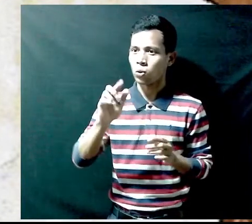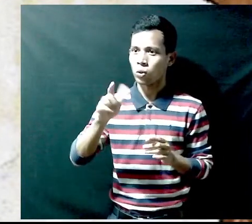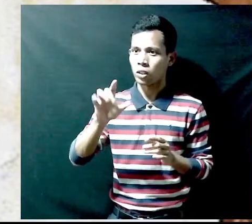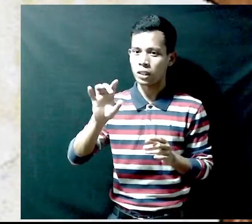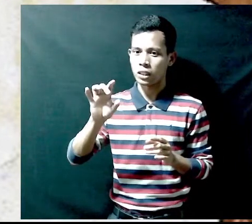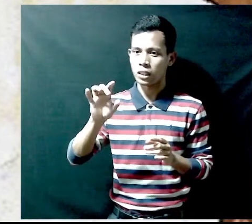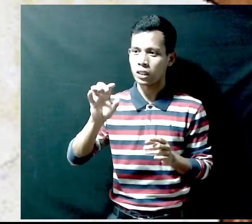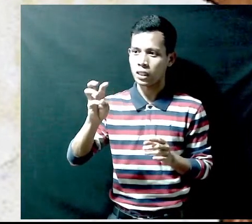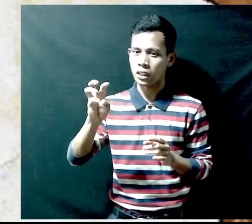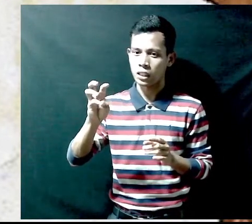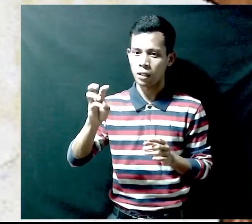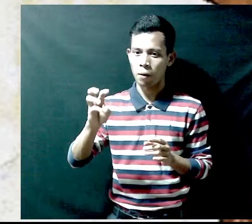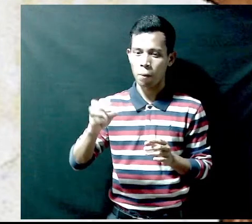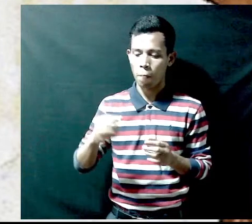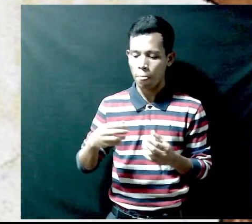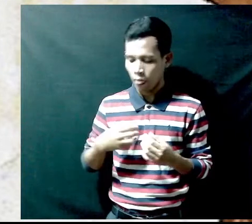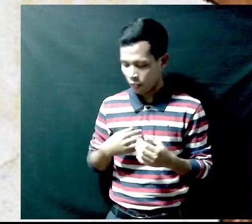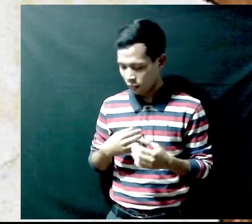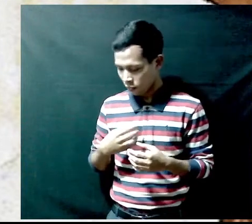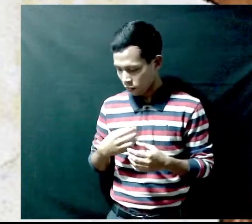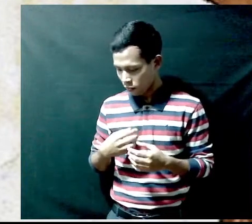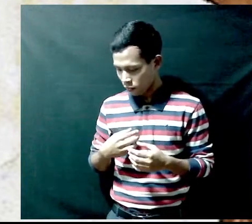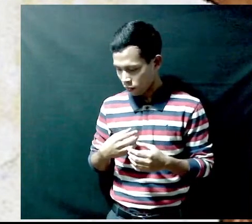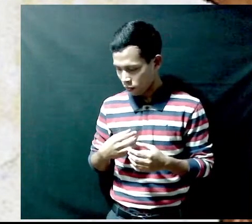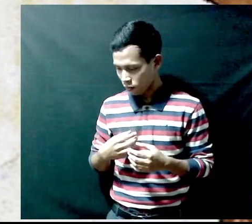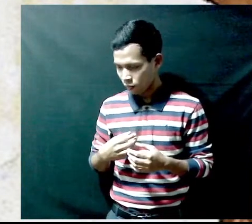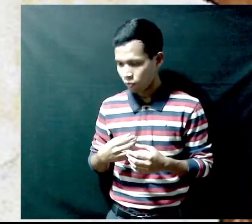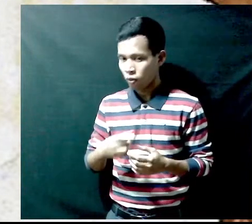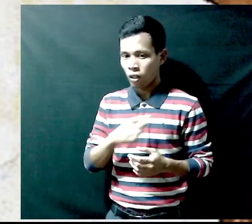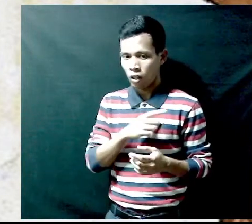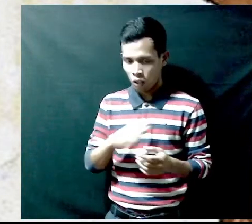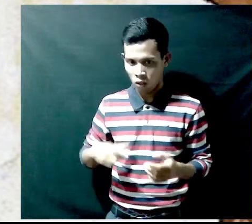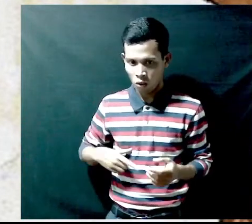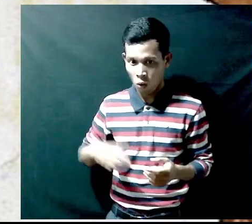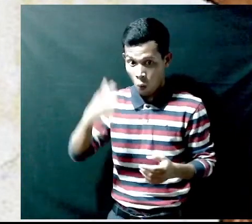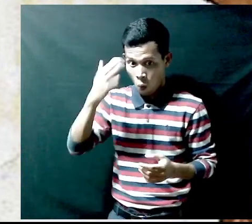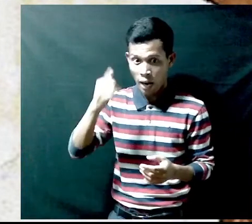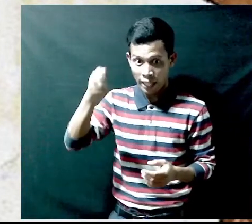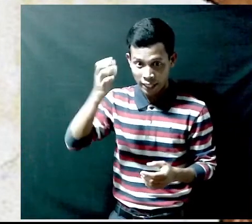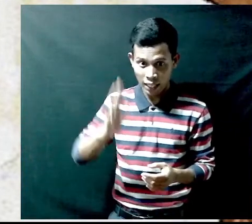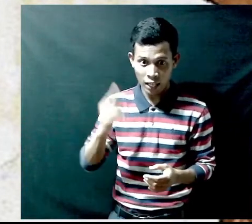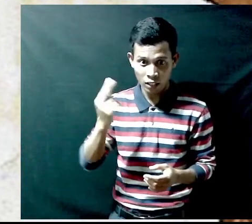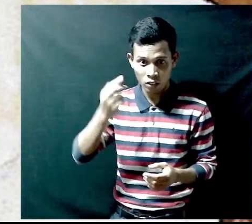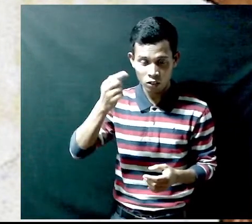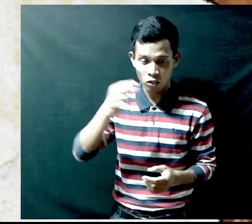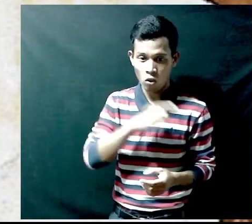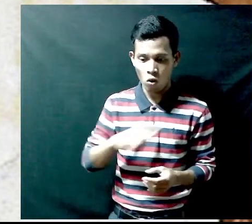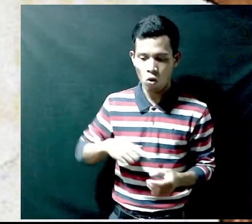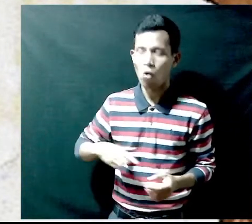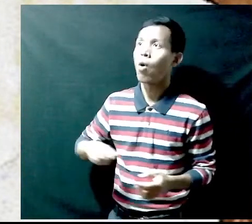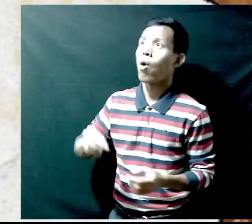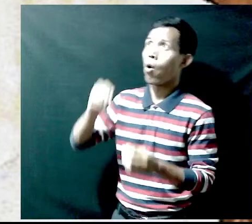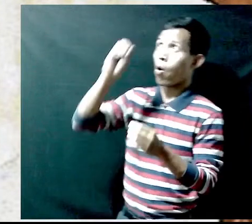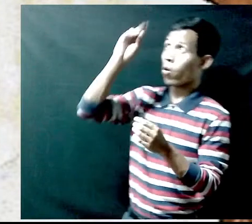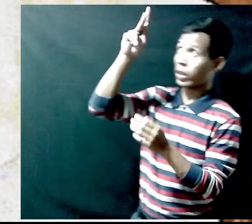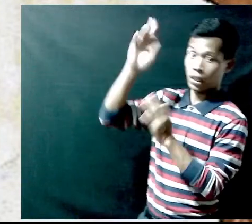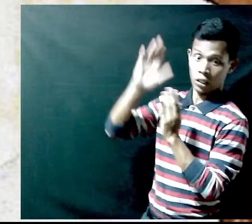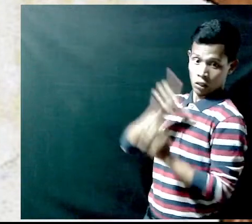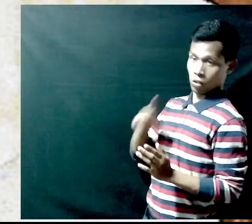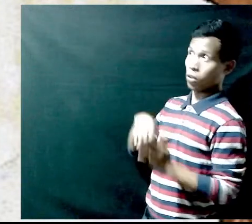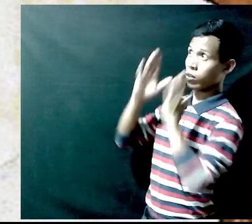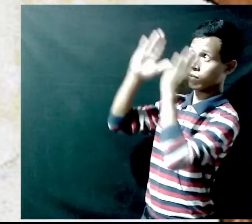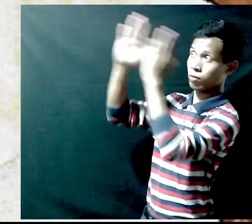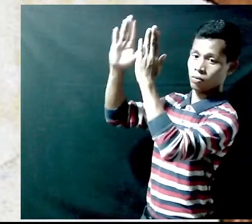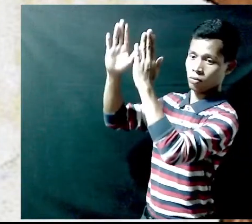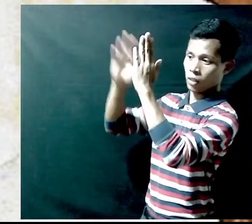was in favor both with the Lord and also with man. So kaya siya ginamit ni Lord kasi ang testimony niya, okay kay Lord, okay sa ibang tao. And